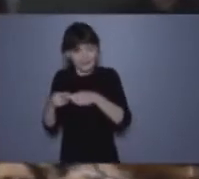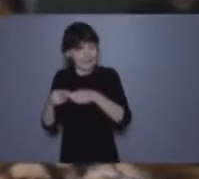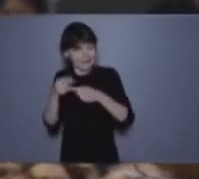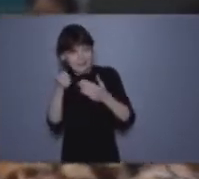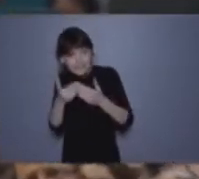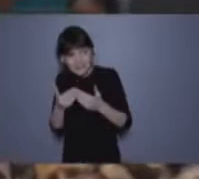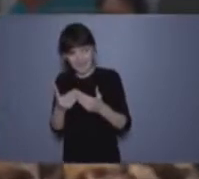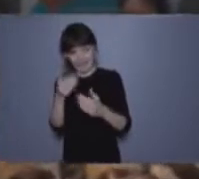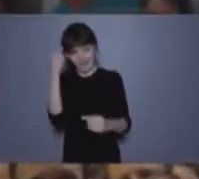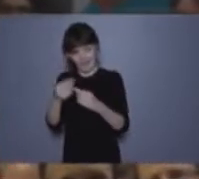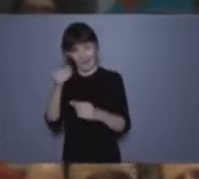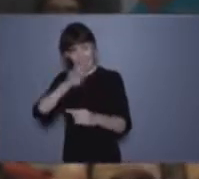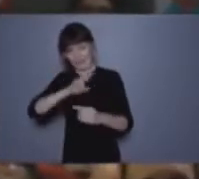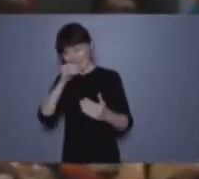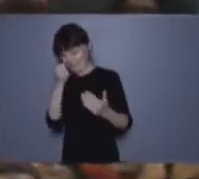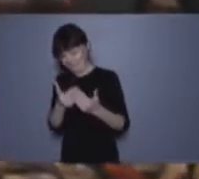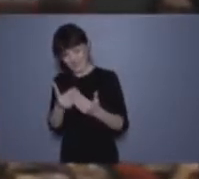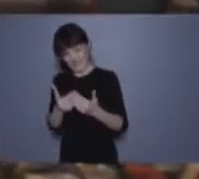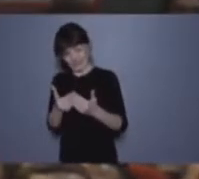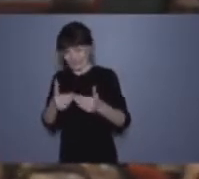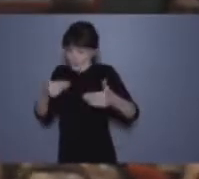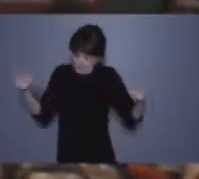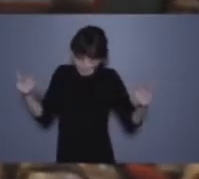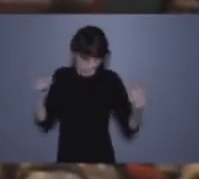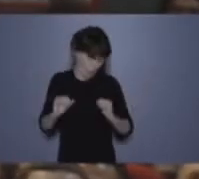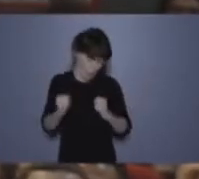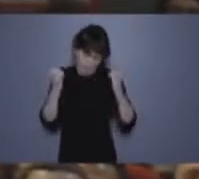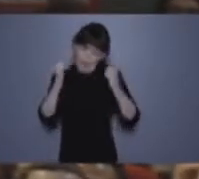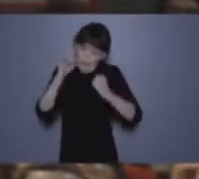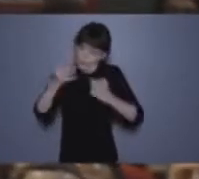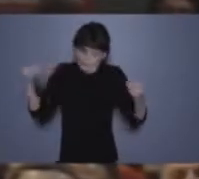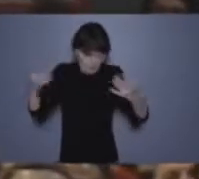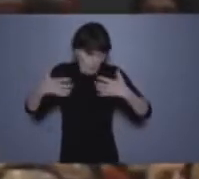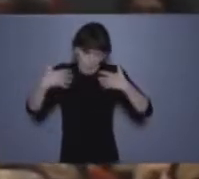des retraites. Donc, je ne suis pas content. Et je lis